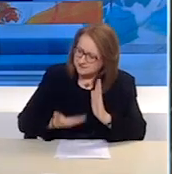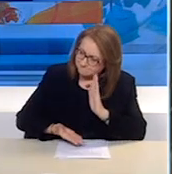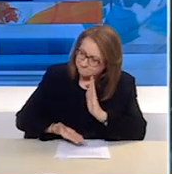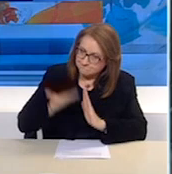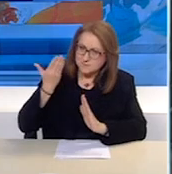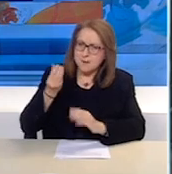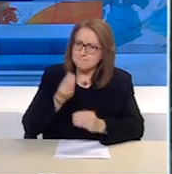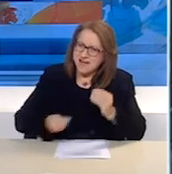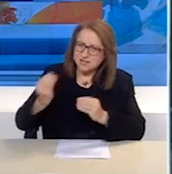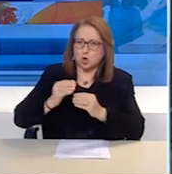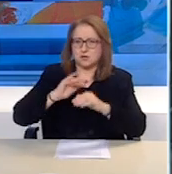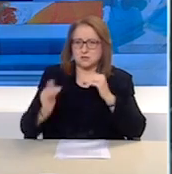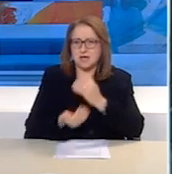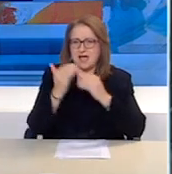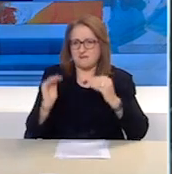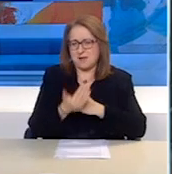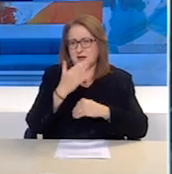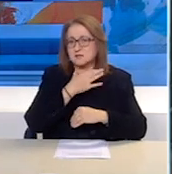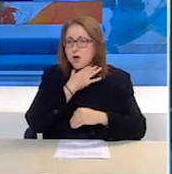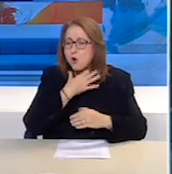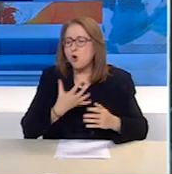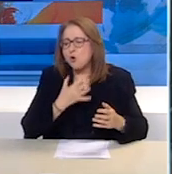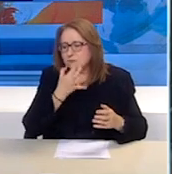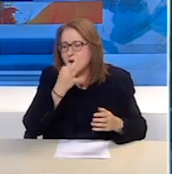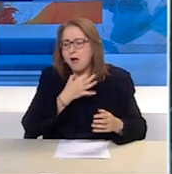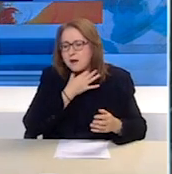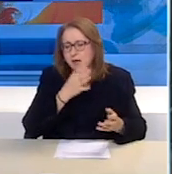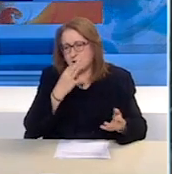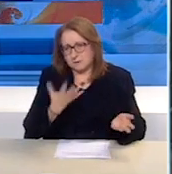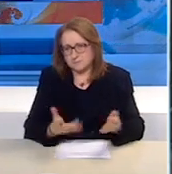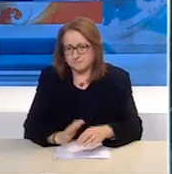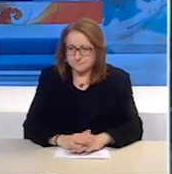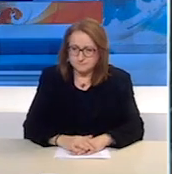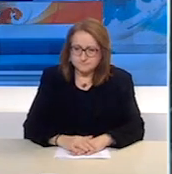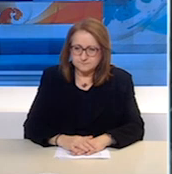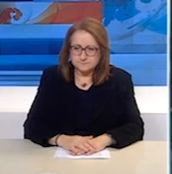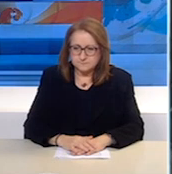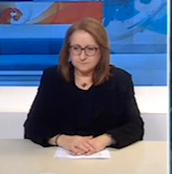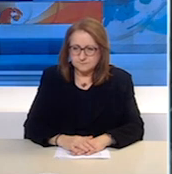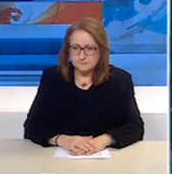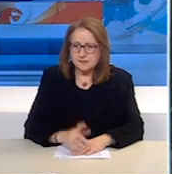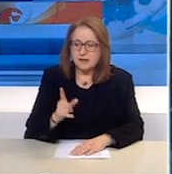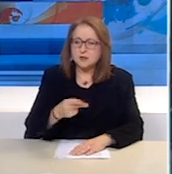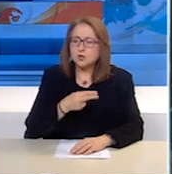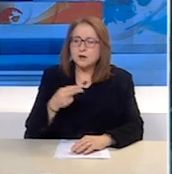πιθανώς να χρειαστούμε λόγω των αυξημένων αναγκών την περίοδο αυτή της πανδημίας. Τώρα, σε ό,τι αφορά τα